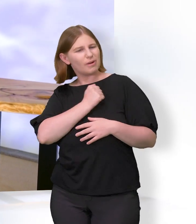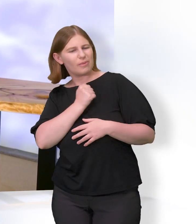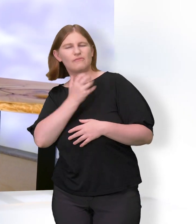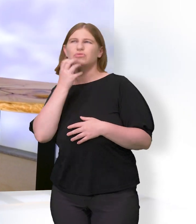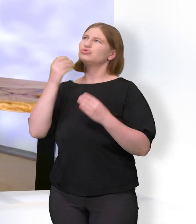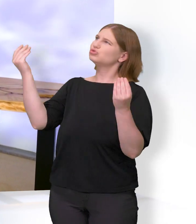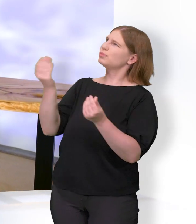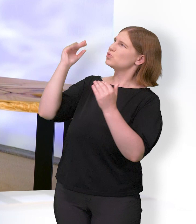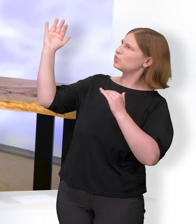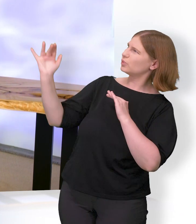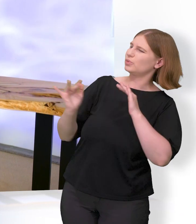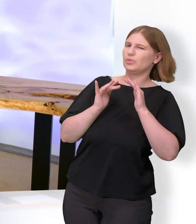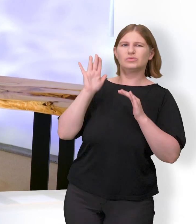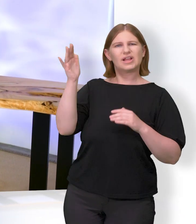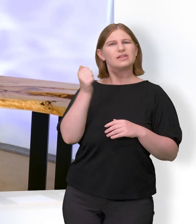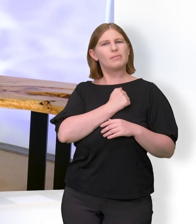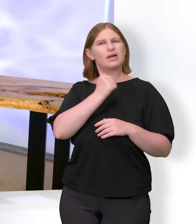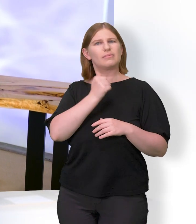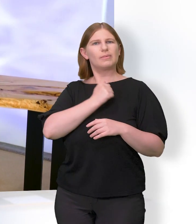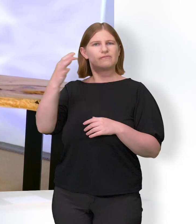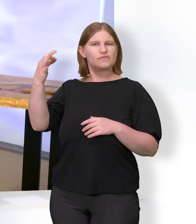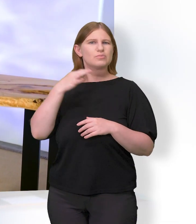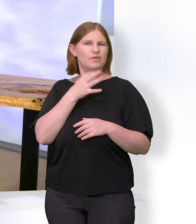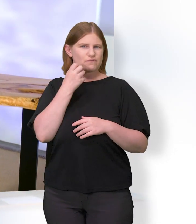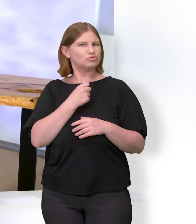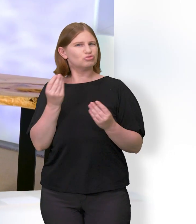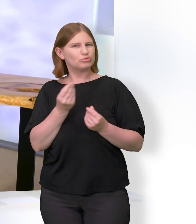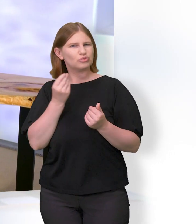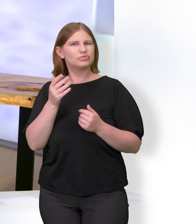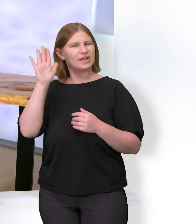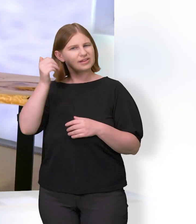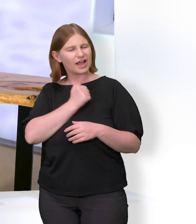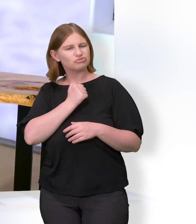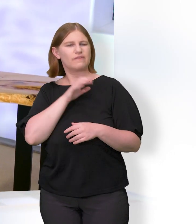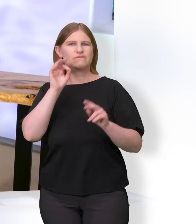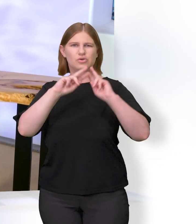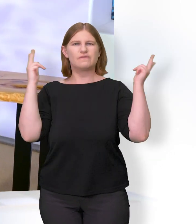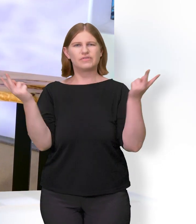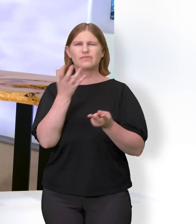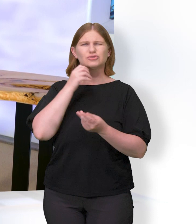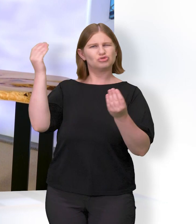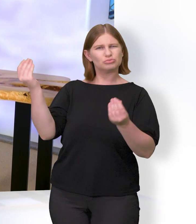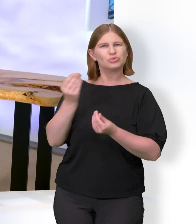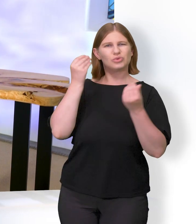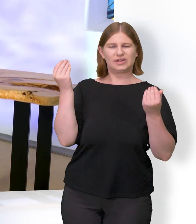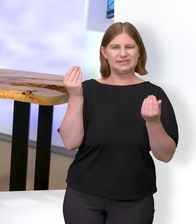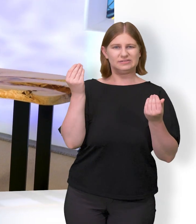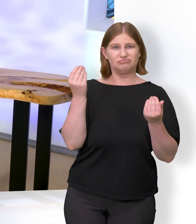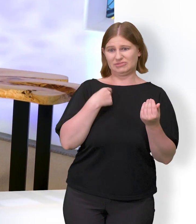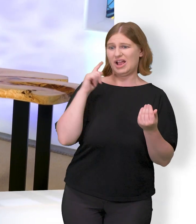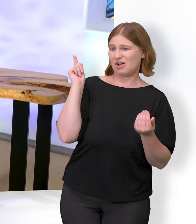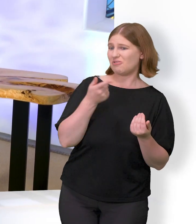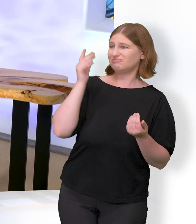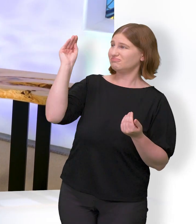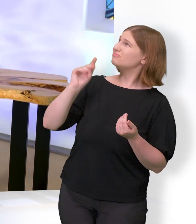spüren, seinen Herzschlag für mich, seinen Herzschlag für die Welt. Rabuni,